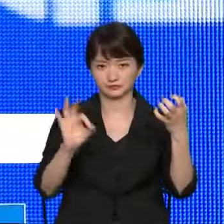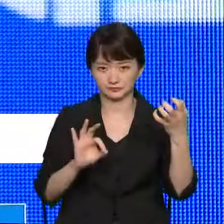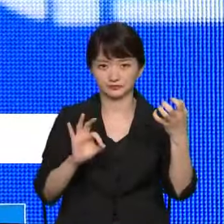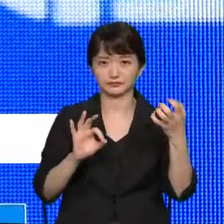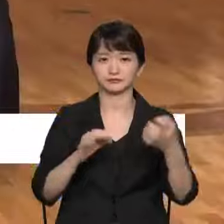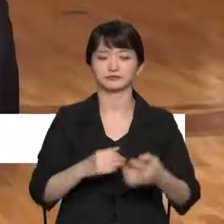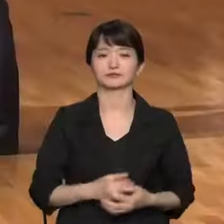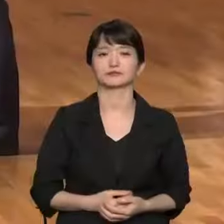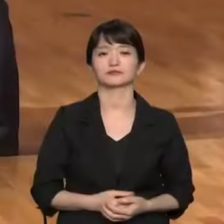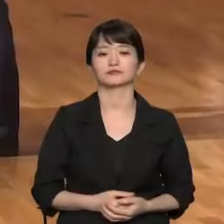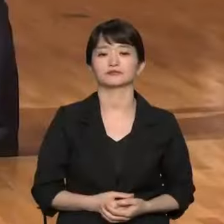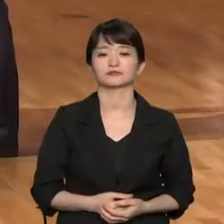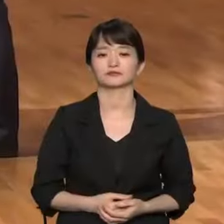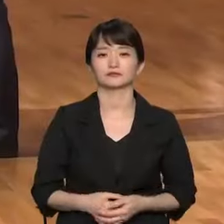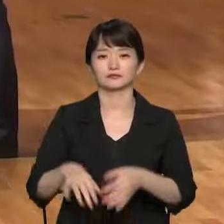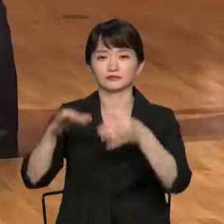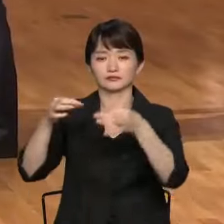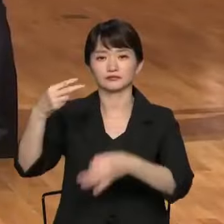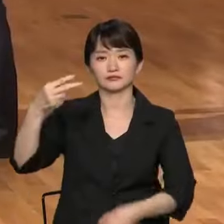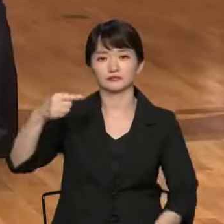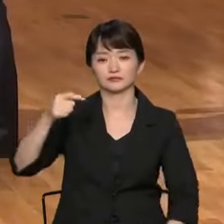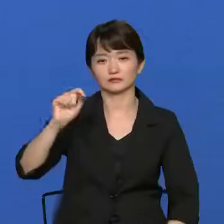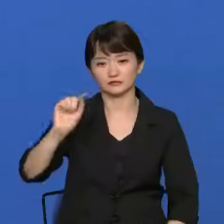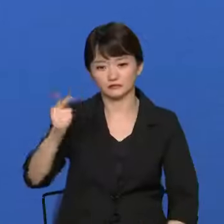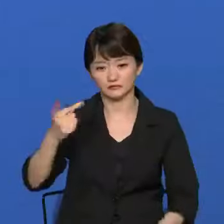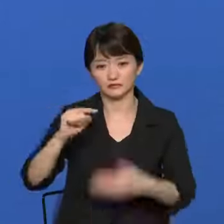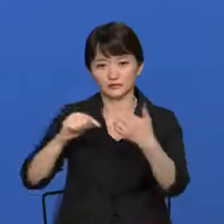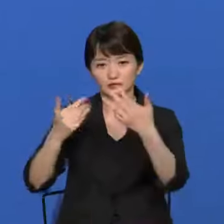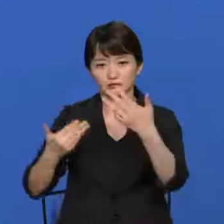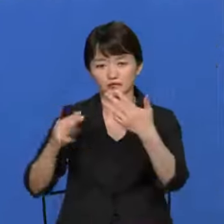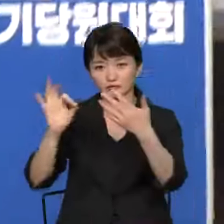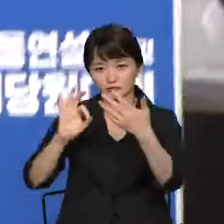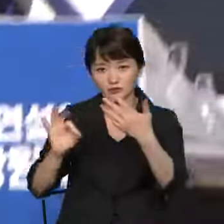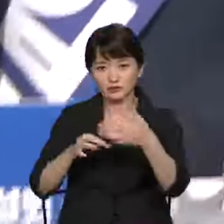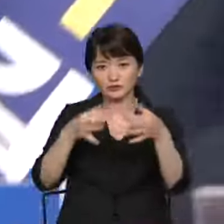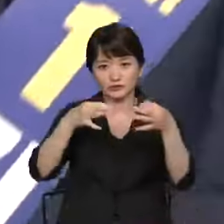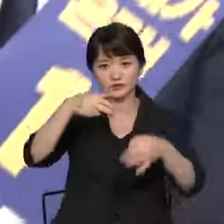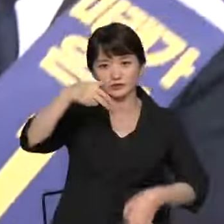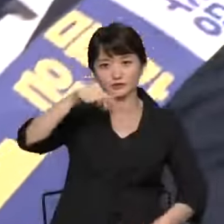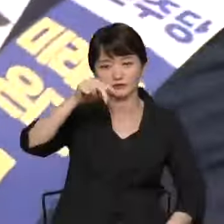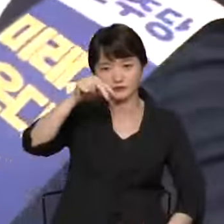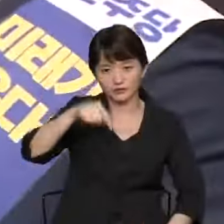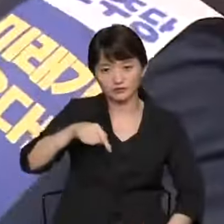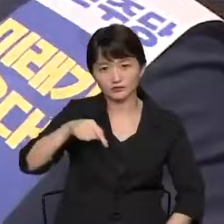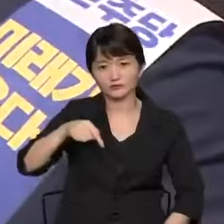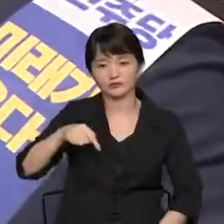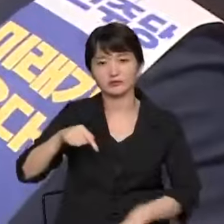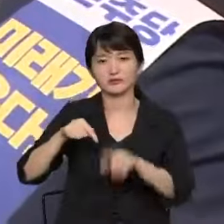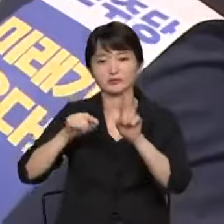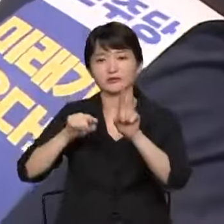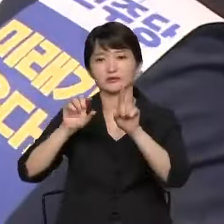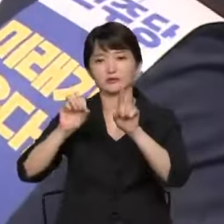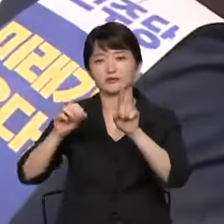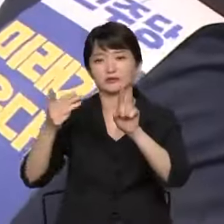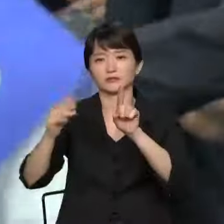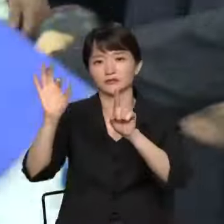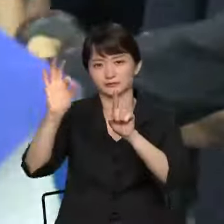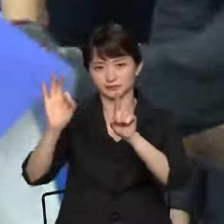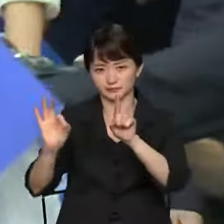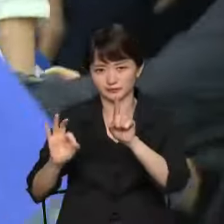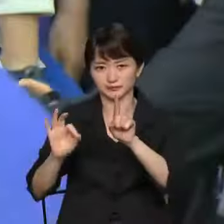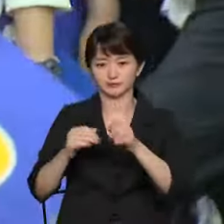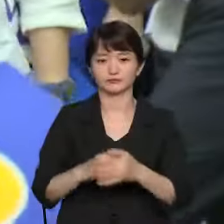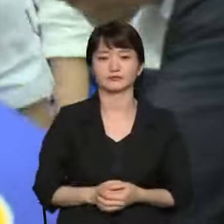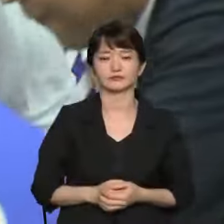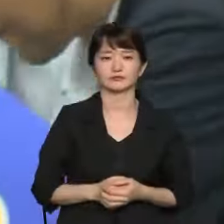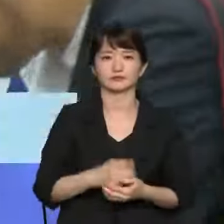90.02%입니다. 김두관 후보는 8.9%, 김지수 후보는 1.08%로 집계됐습니다.